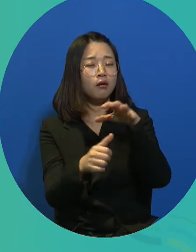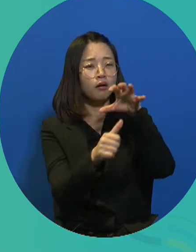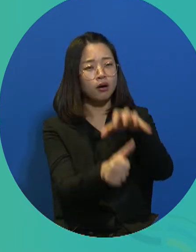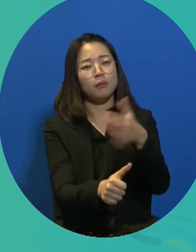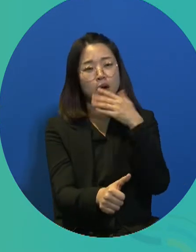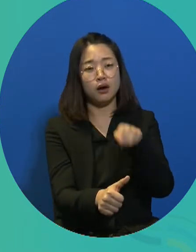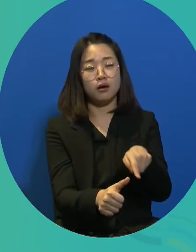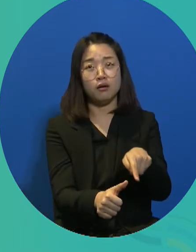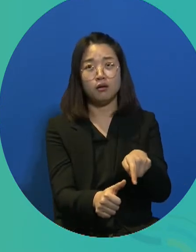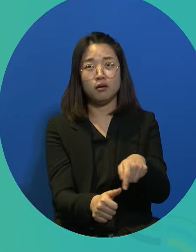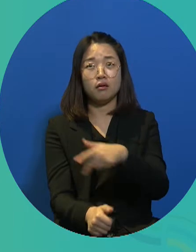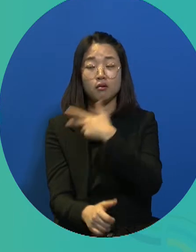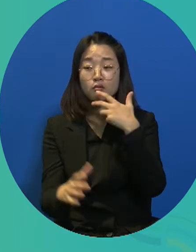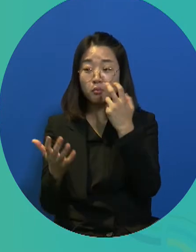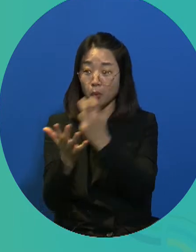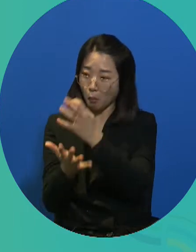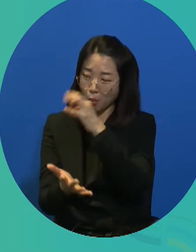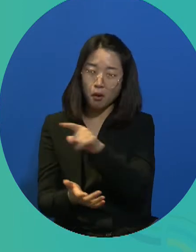가능합니다.